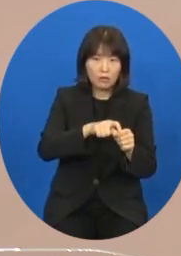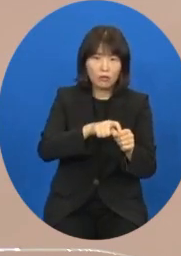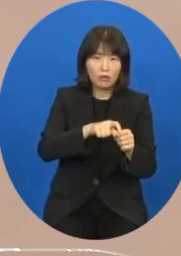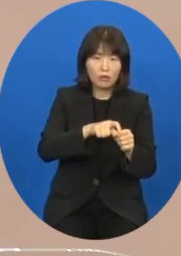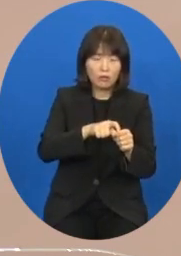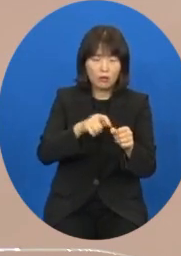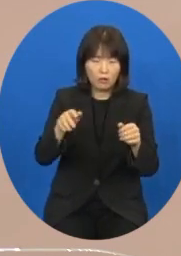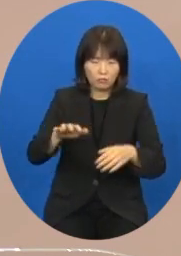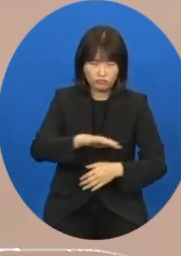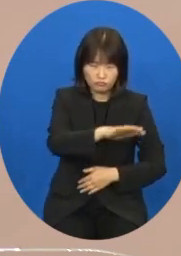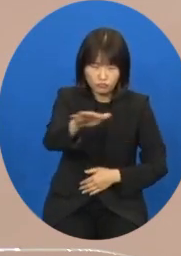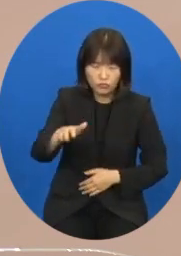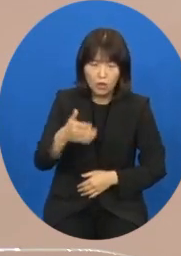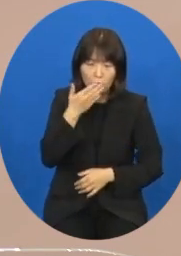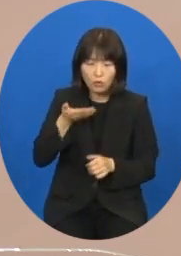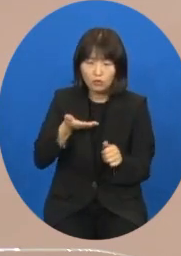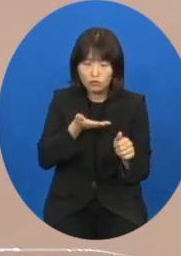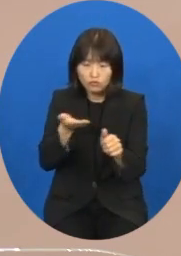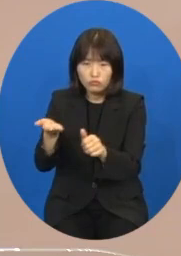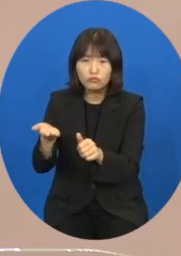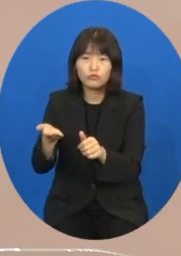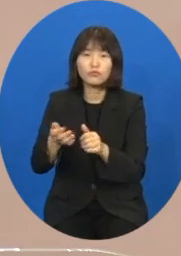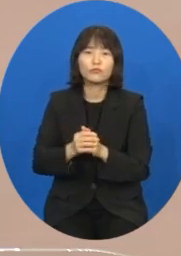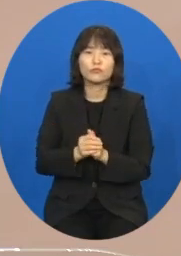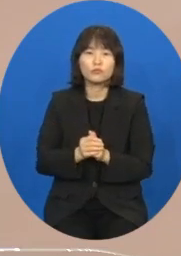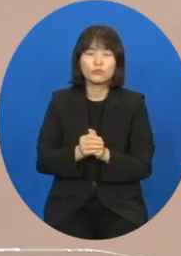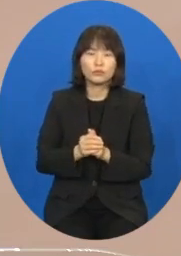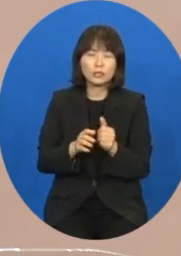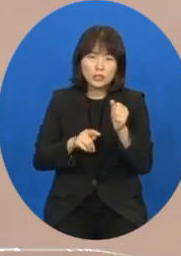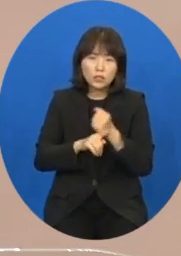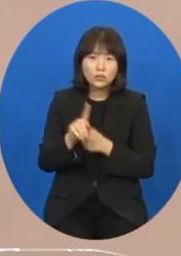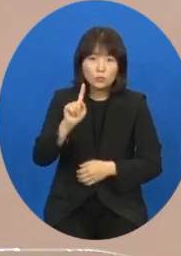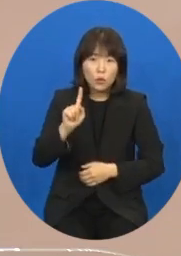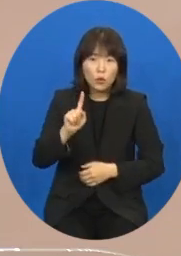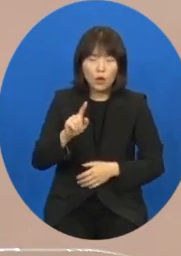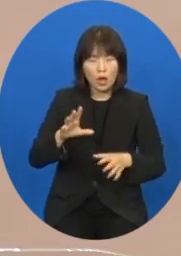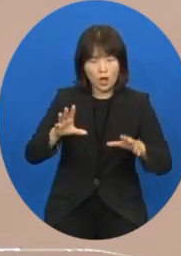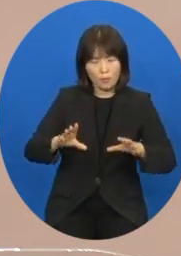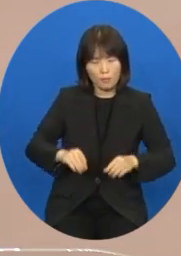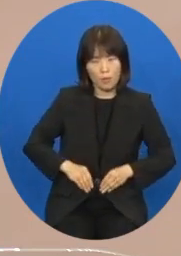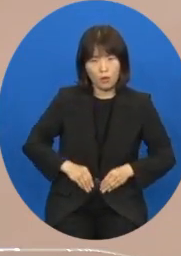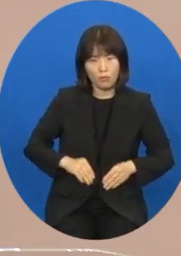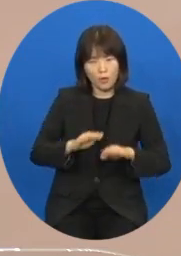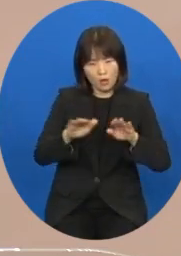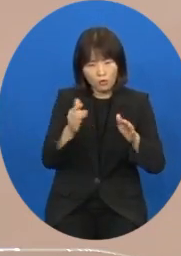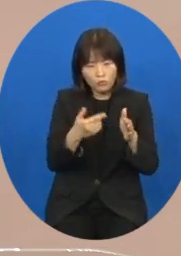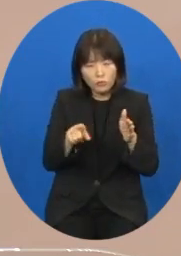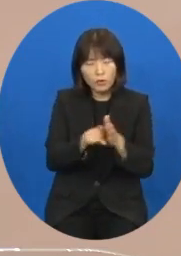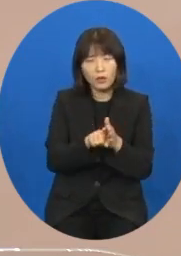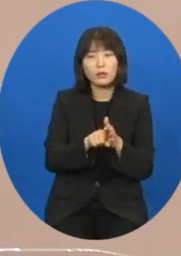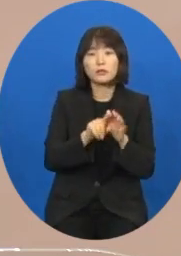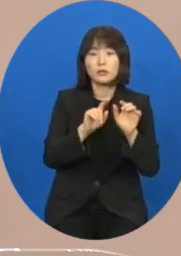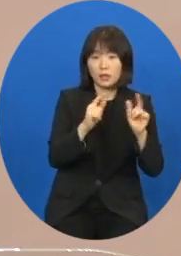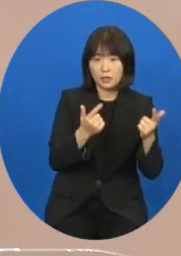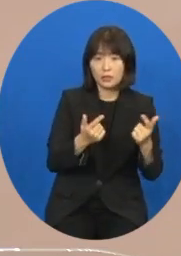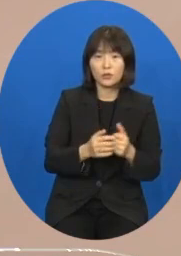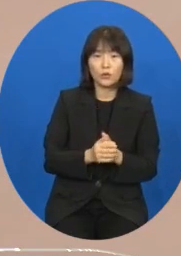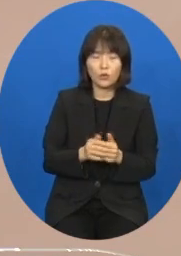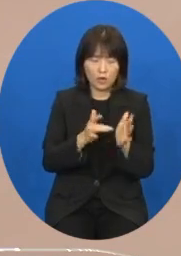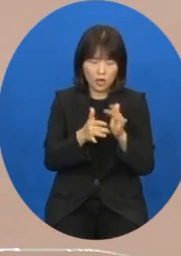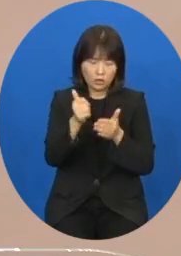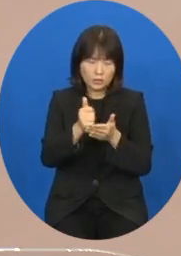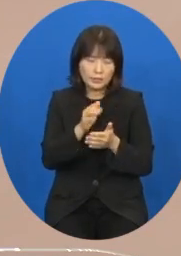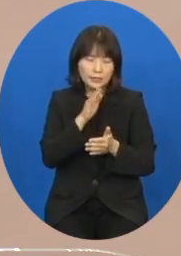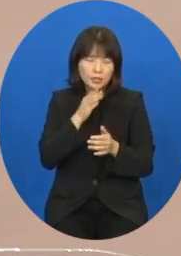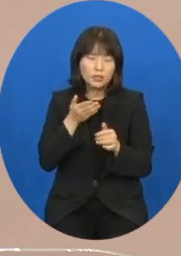그 무리들에게 먹이신 것은 단순히 배고픔을 해결하려고 하심이 아니었어요. 예수님이 진짜